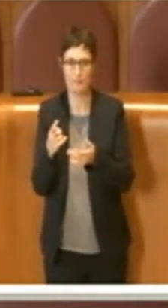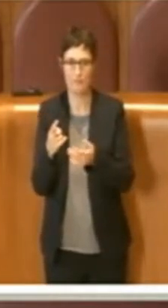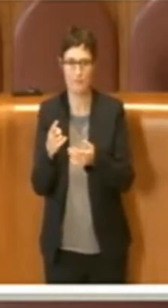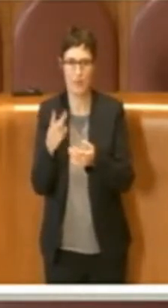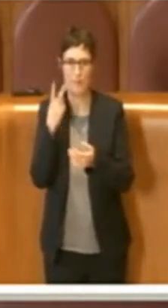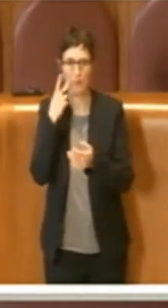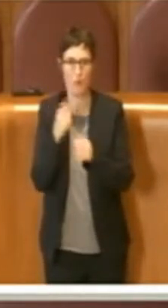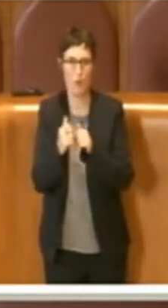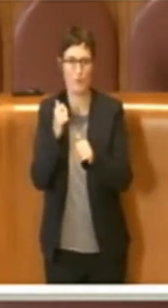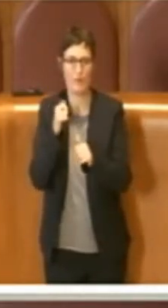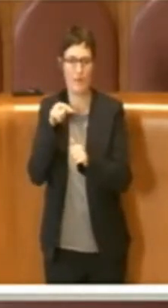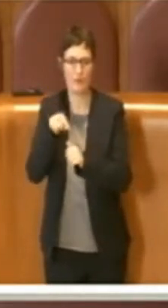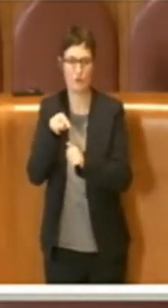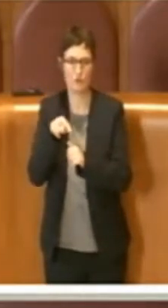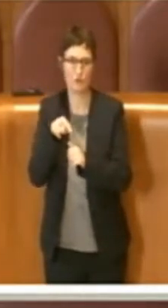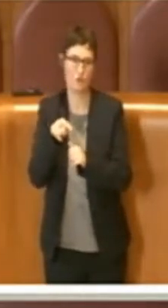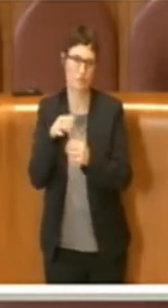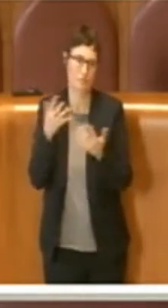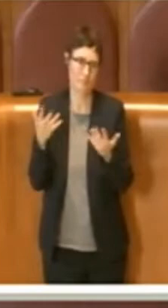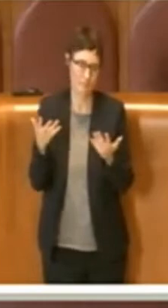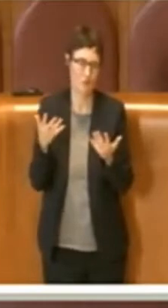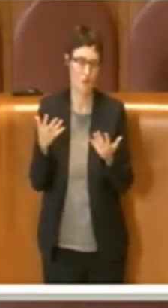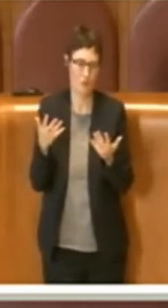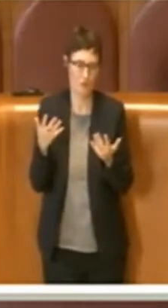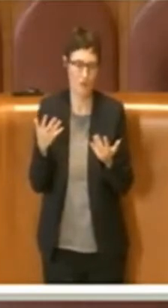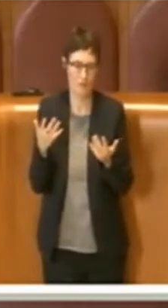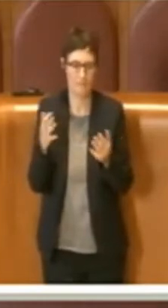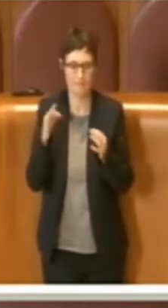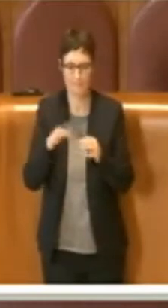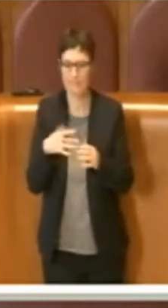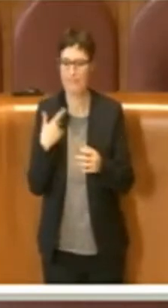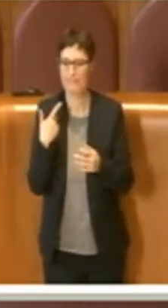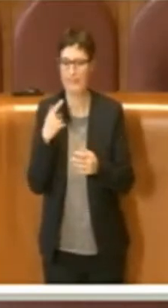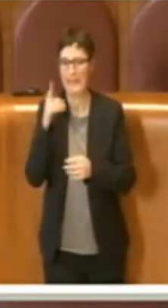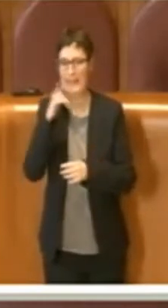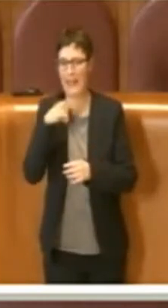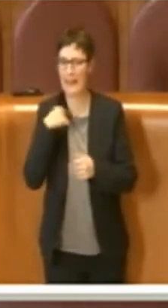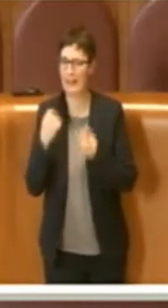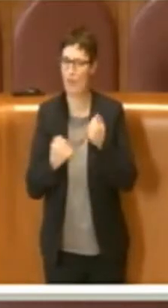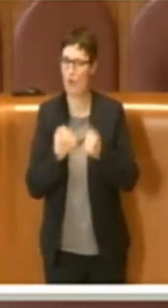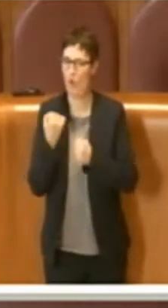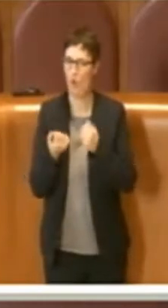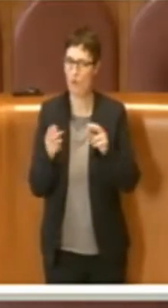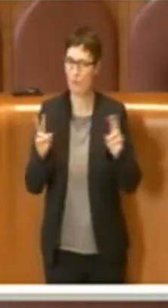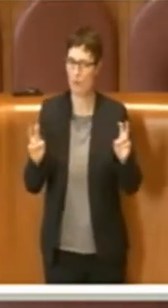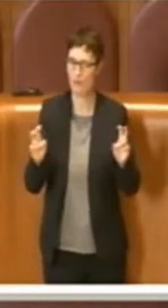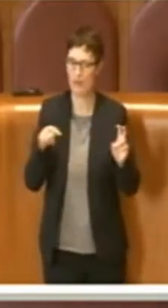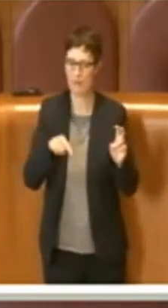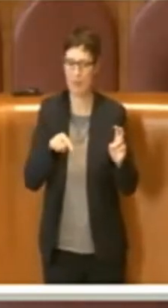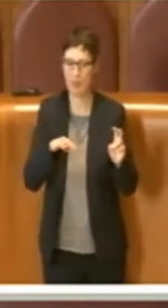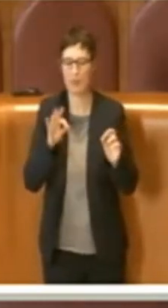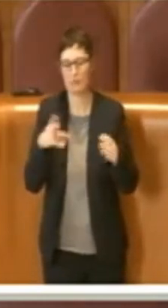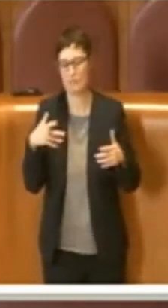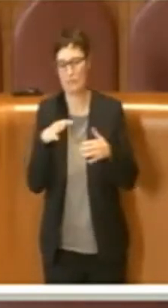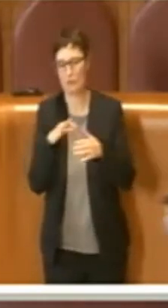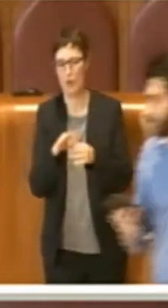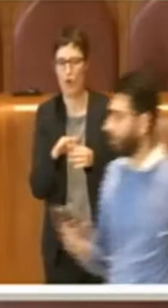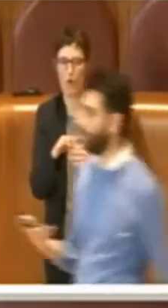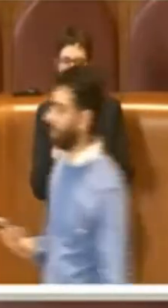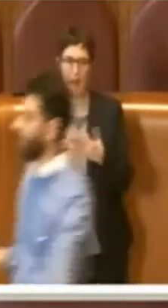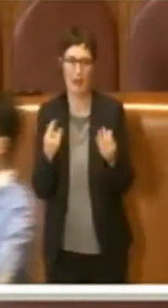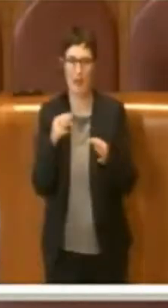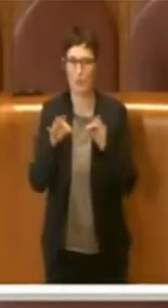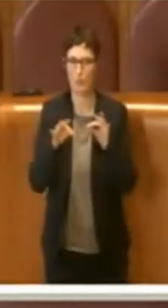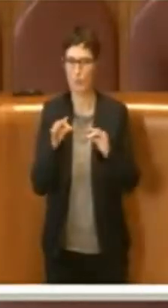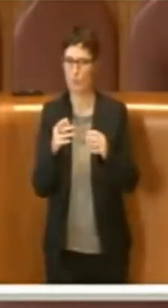legate a un cattivo diciamo comportamento legato sempre al decoro è legato